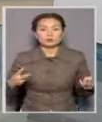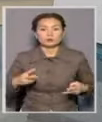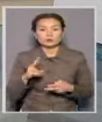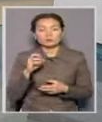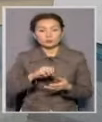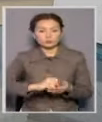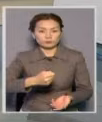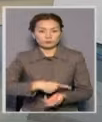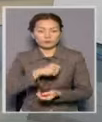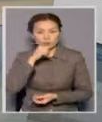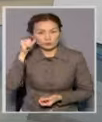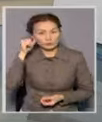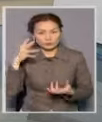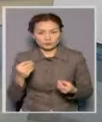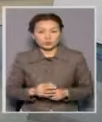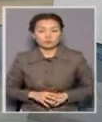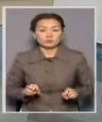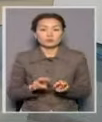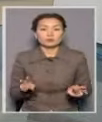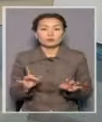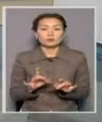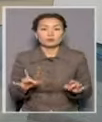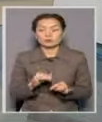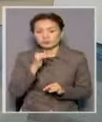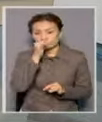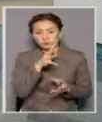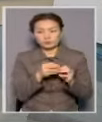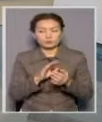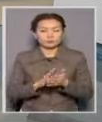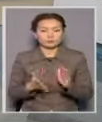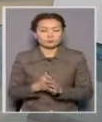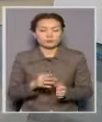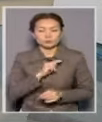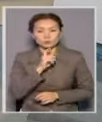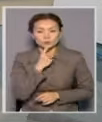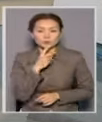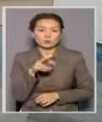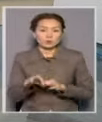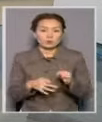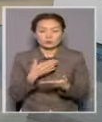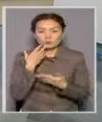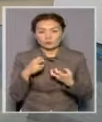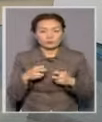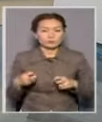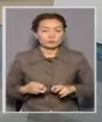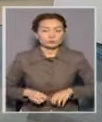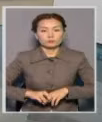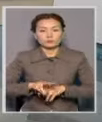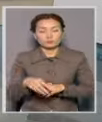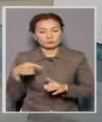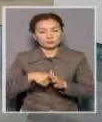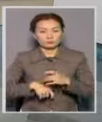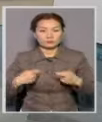периодом прошлого года министр отметил что несмотря на мировую ситуацию трудности в логистике нет проблем в обеспечение внутреннего